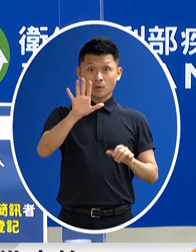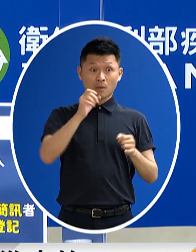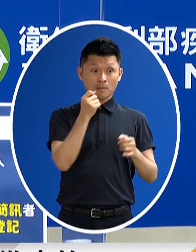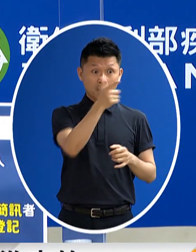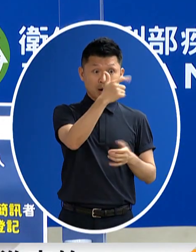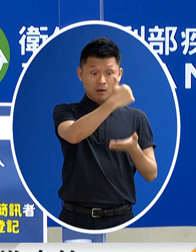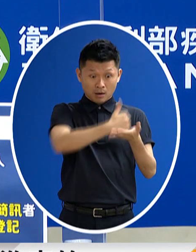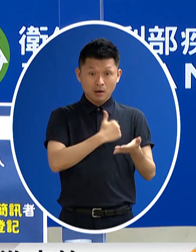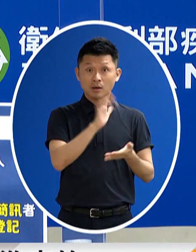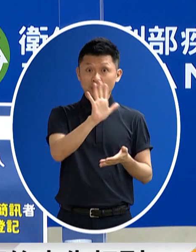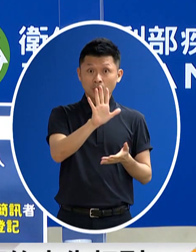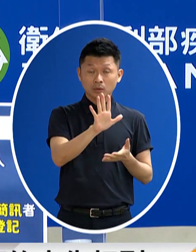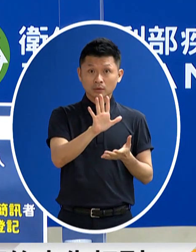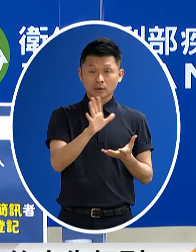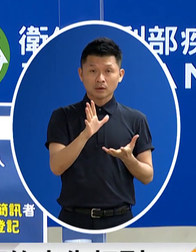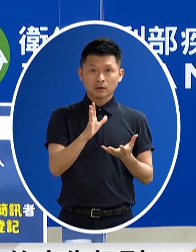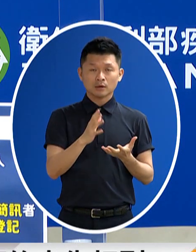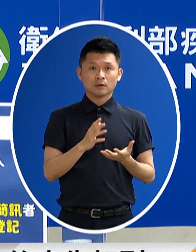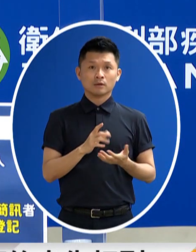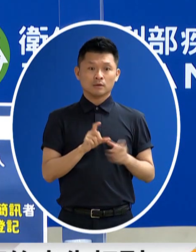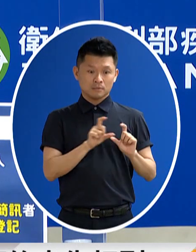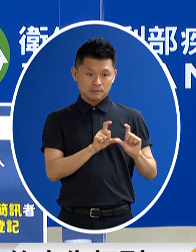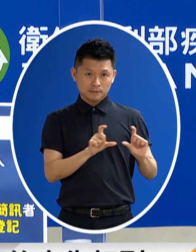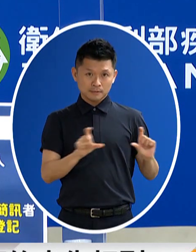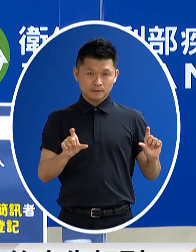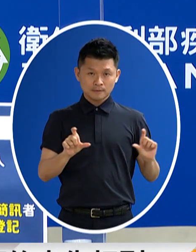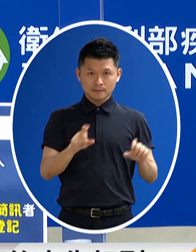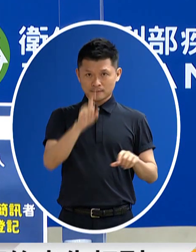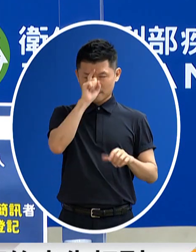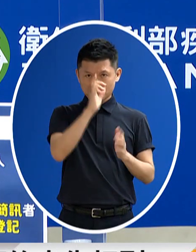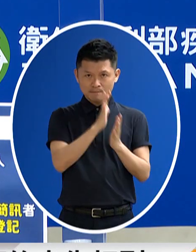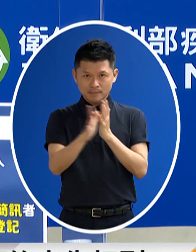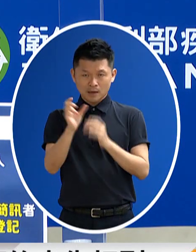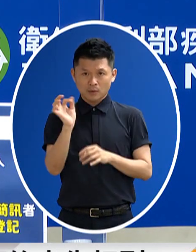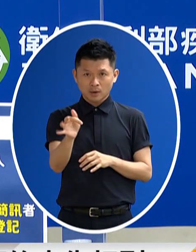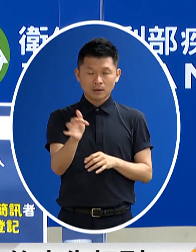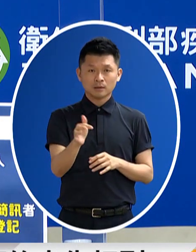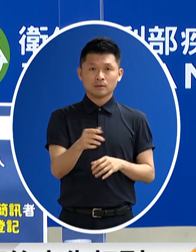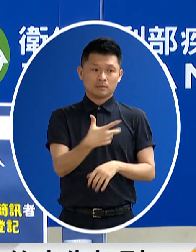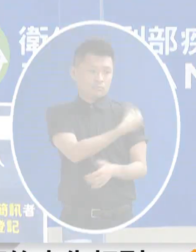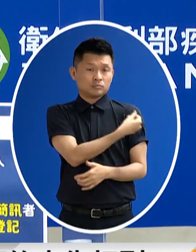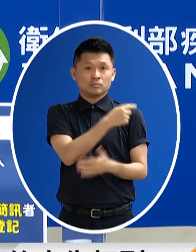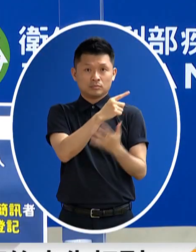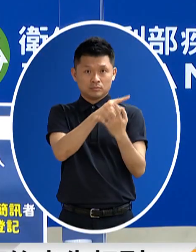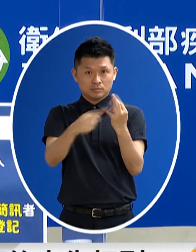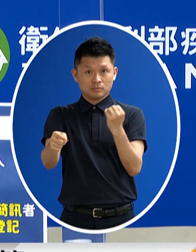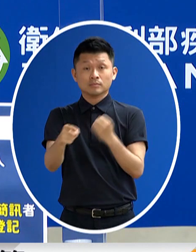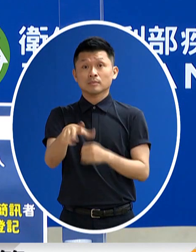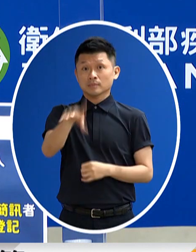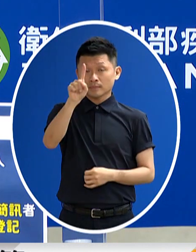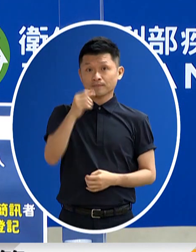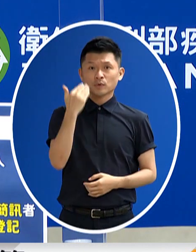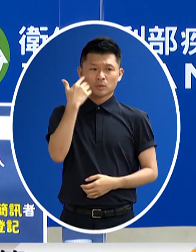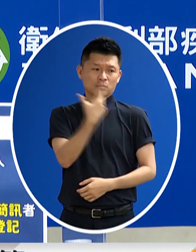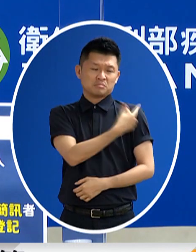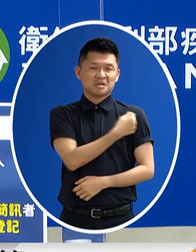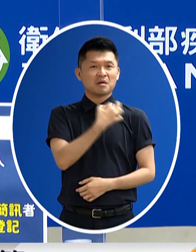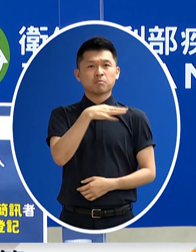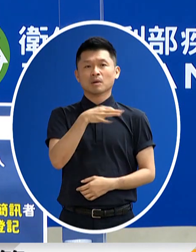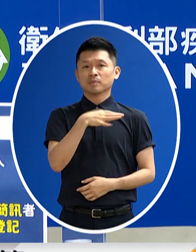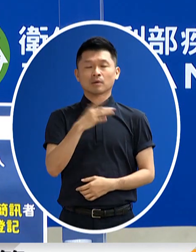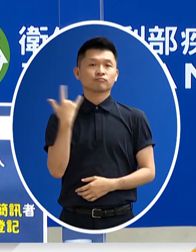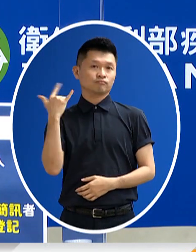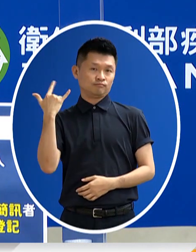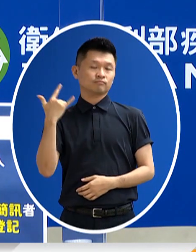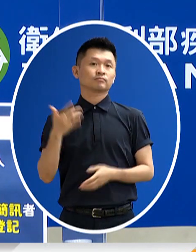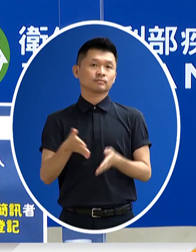的有进来的，好，那尽量的能够在有效率的让想要打的人先打到，如果不想要的，那可能就只好等，